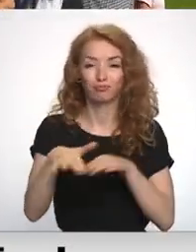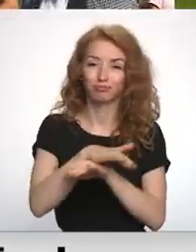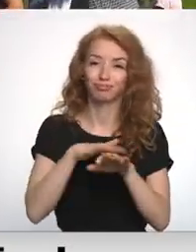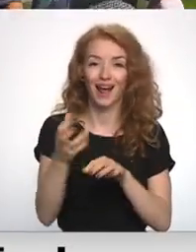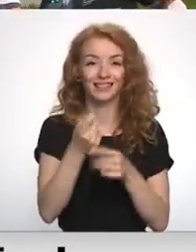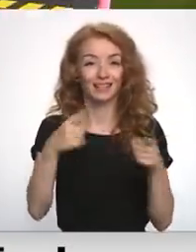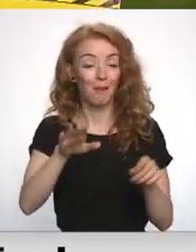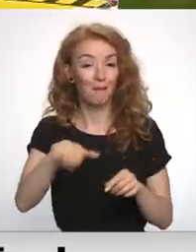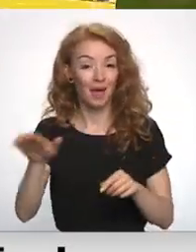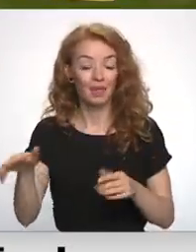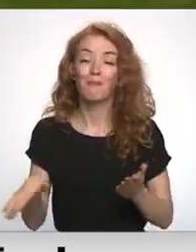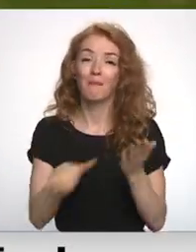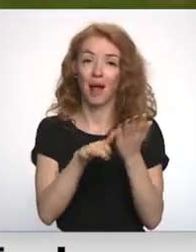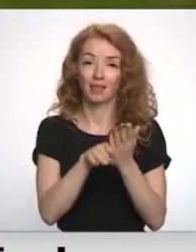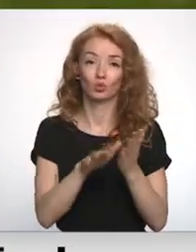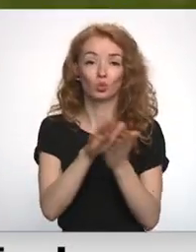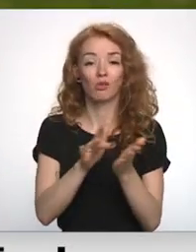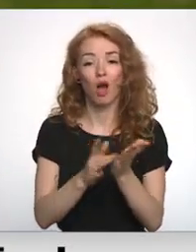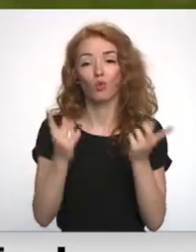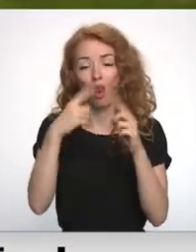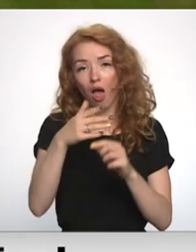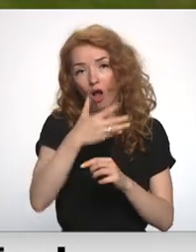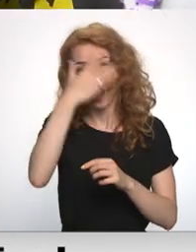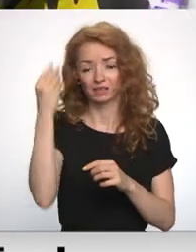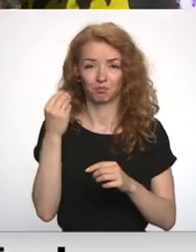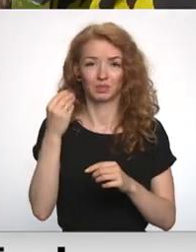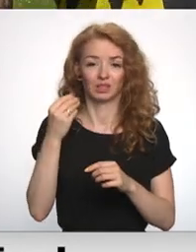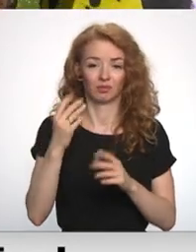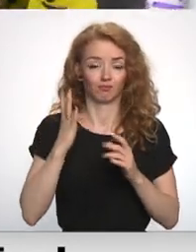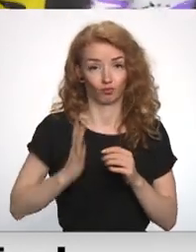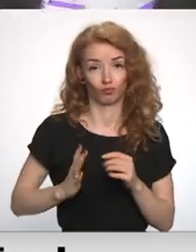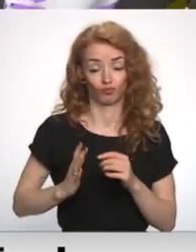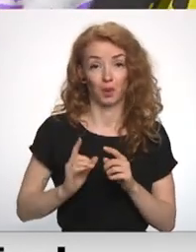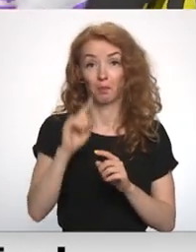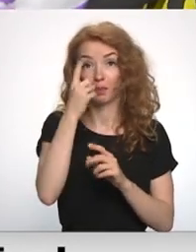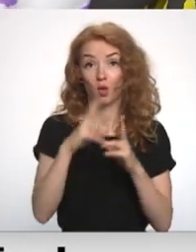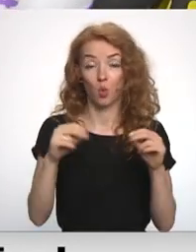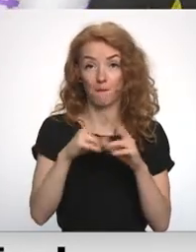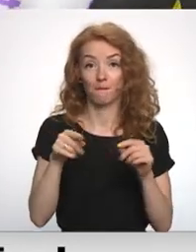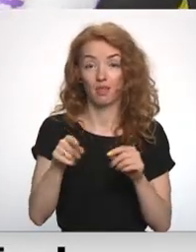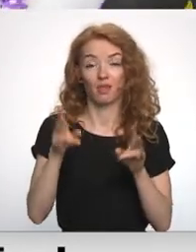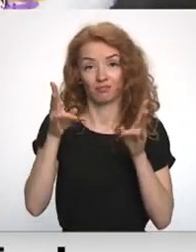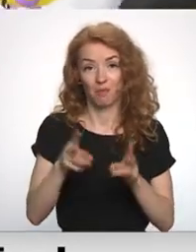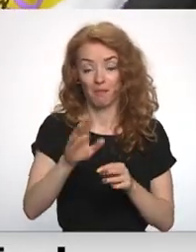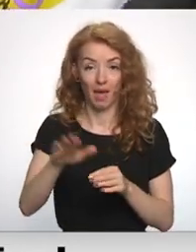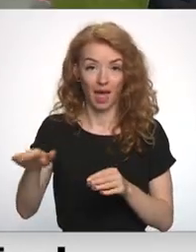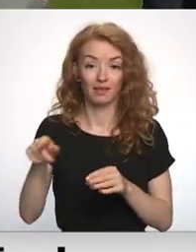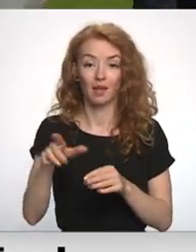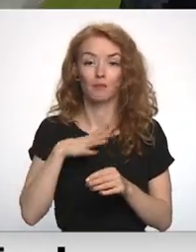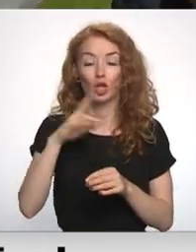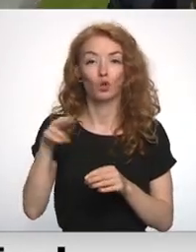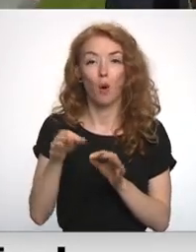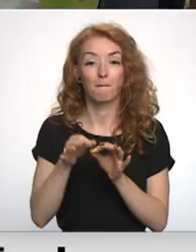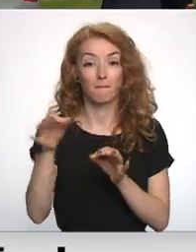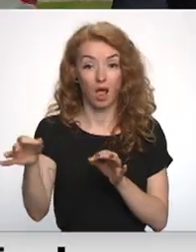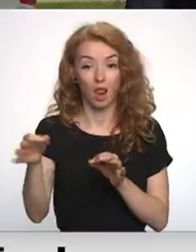citiem bērniem, palīdz uz brīdi aizmirst pāri nodarījumu. Pirmā no šīs vasaras nometnēm vardarbībā cietušiem bērniem aizvadīta Dobeles